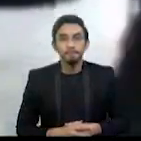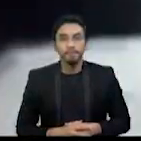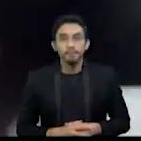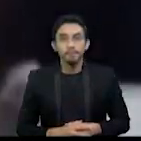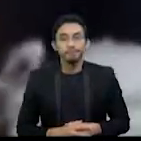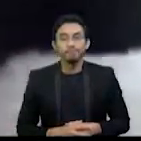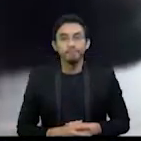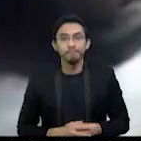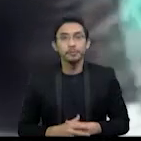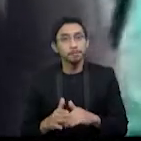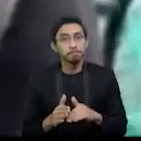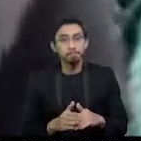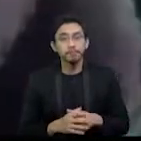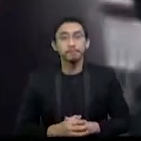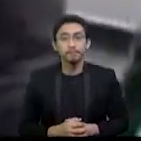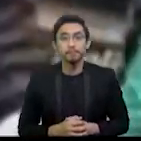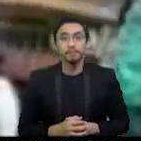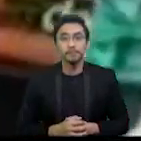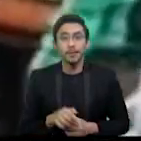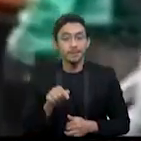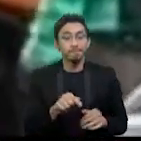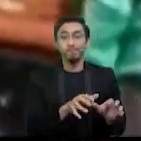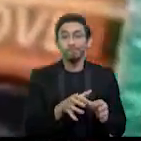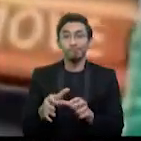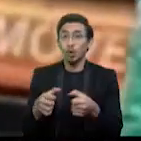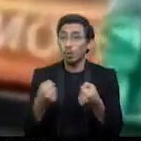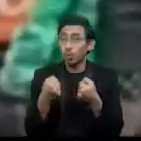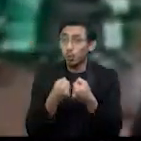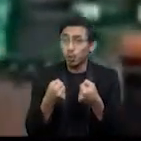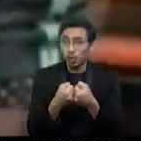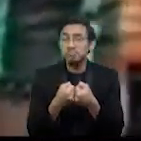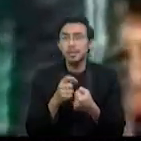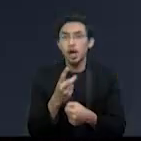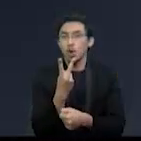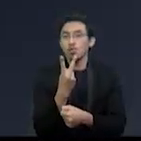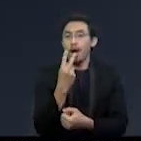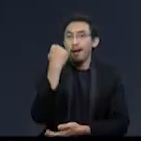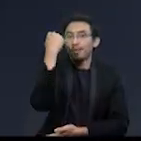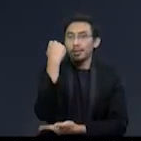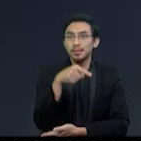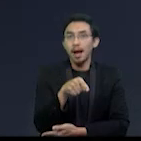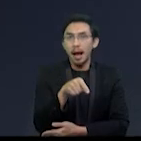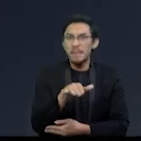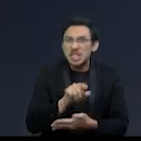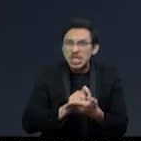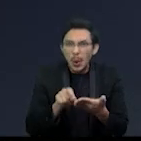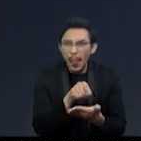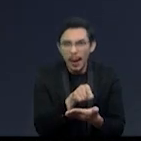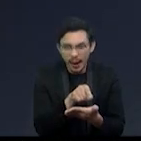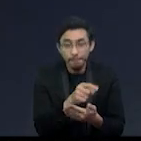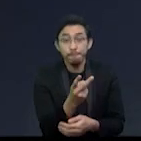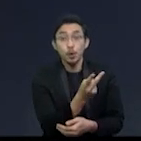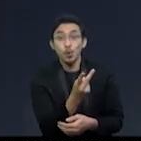Tiga hari pasca tawuran yang menewaskan AG, polisi menetapkan dua tersangka yang masih berstatus pelajar. Kedua tersangka merupakan